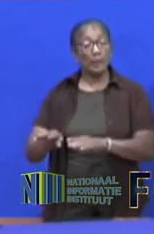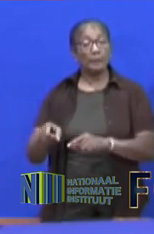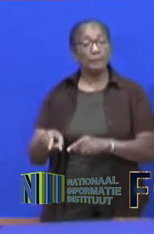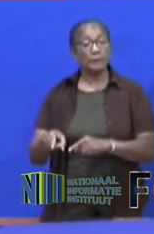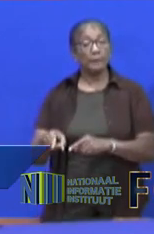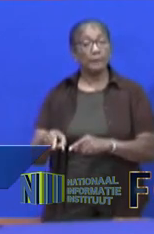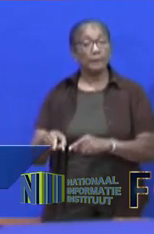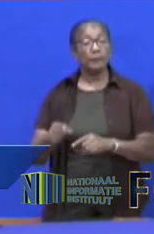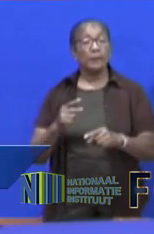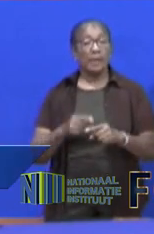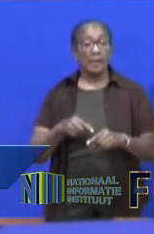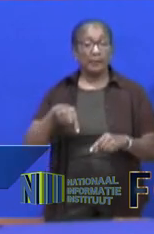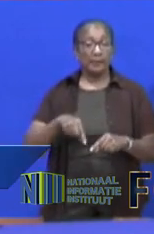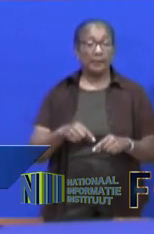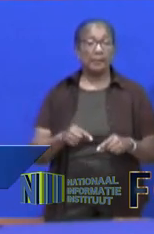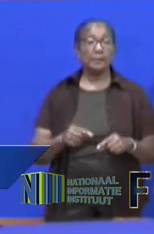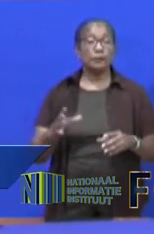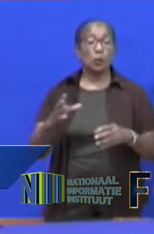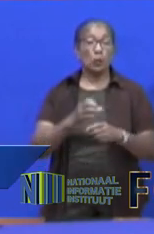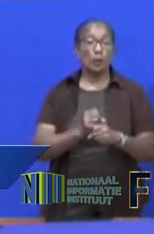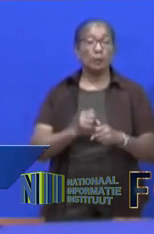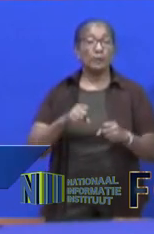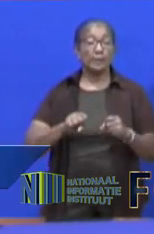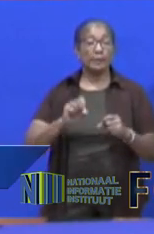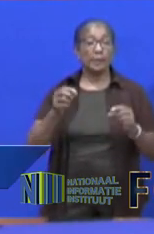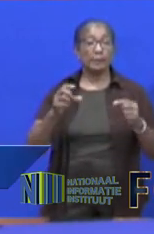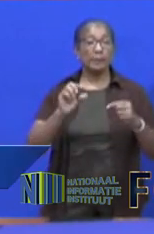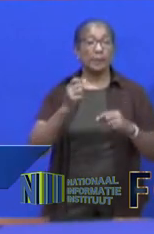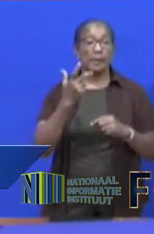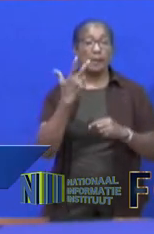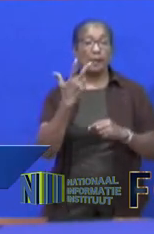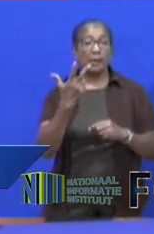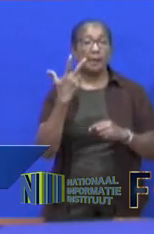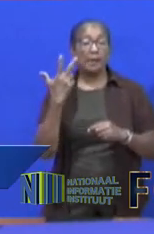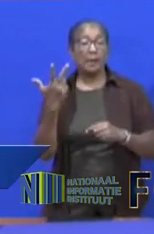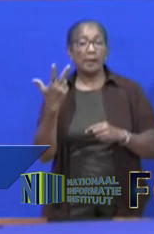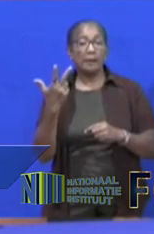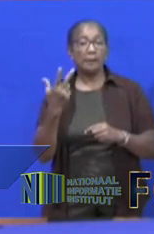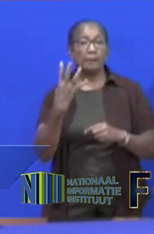worden. En deze hulplijn is te bereiken op het nummer